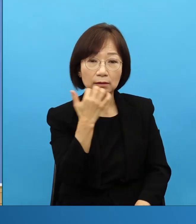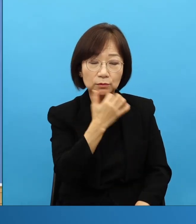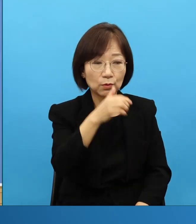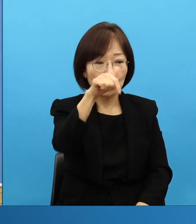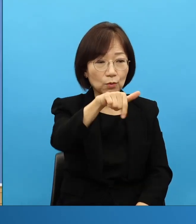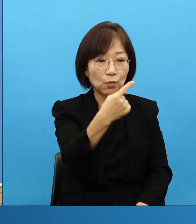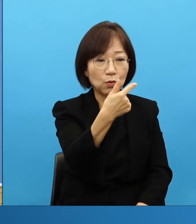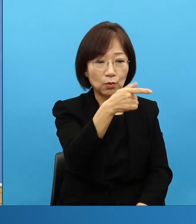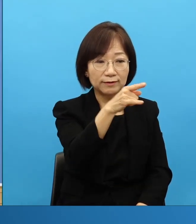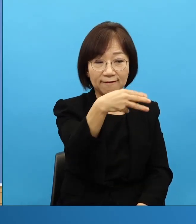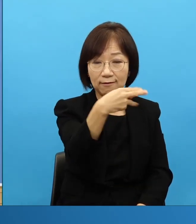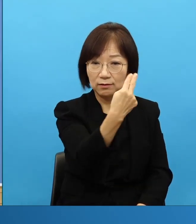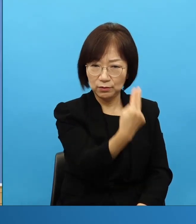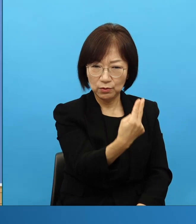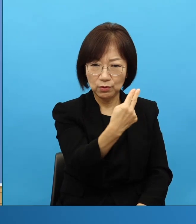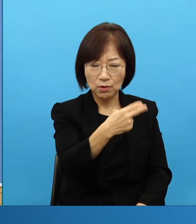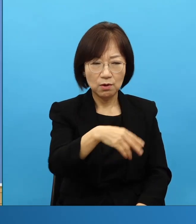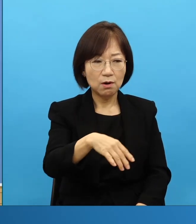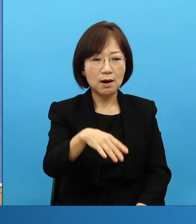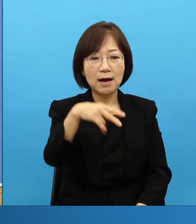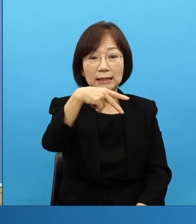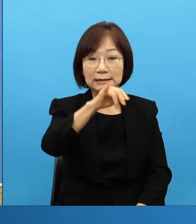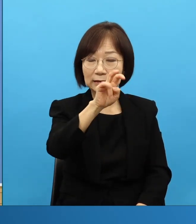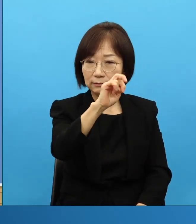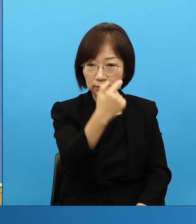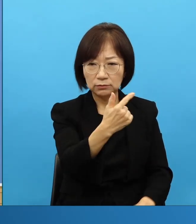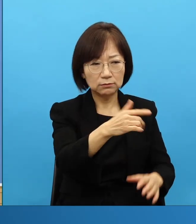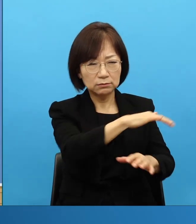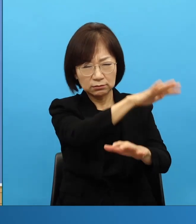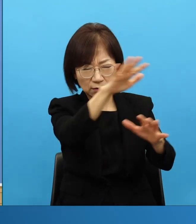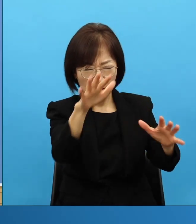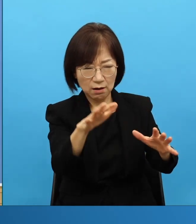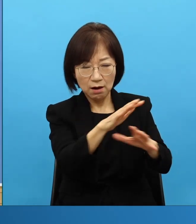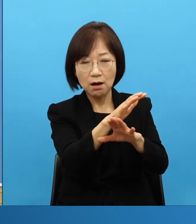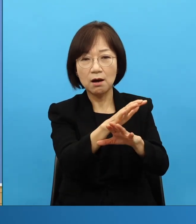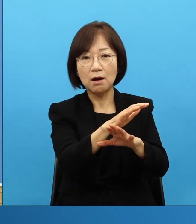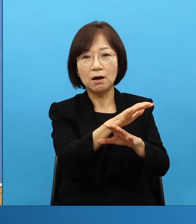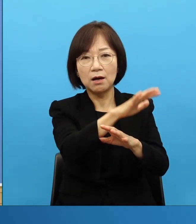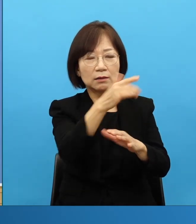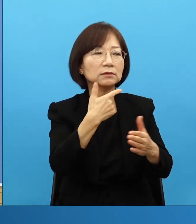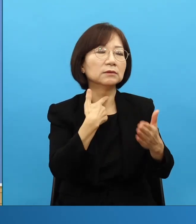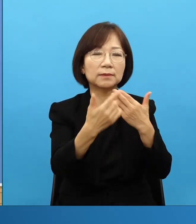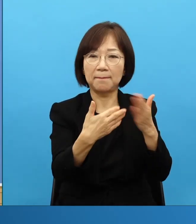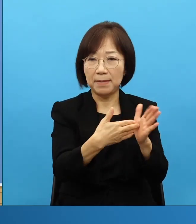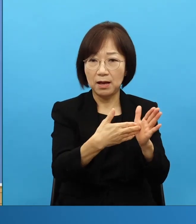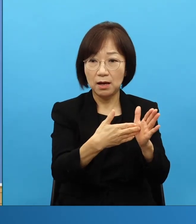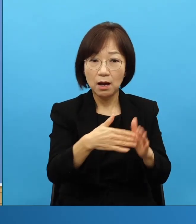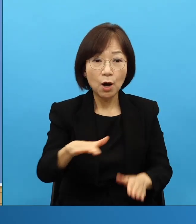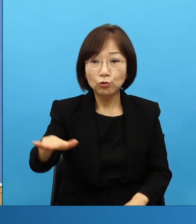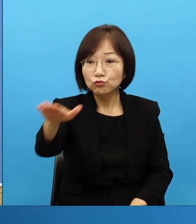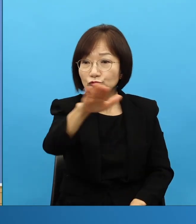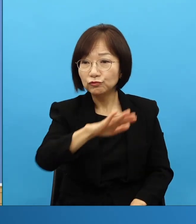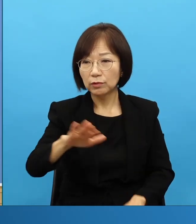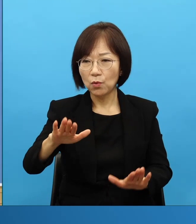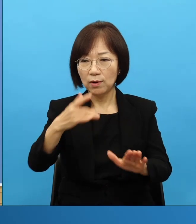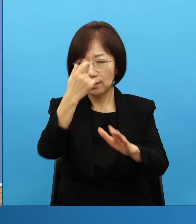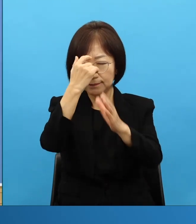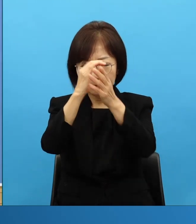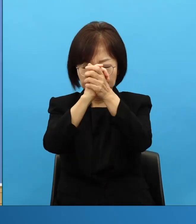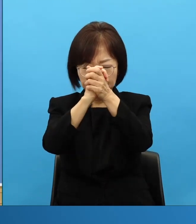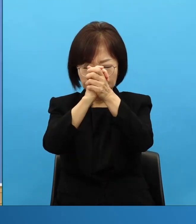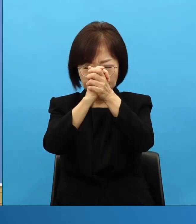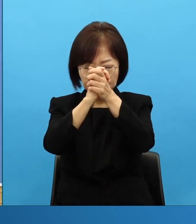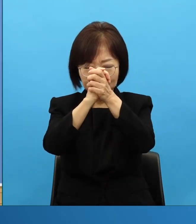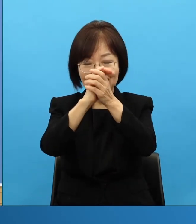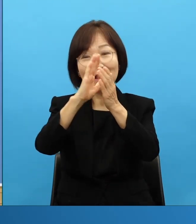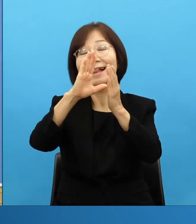it transcended time and space and it worked upon Cornelius, upon Peter and Simon. 여러분 오늘 기도하는 시간에 정말